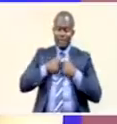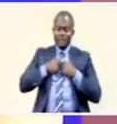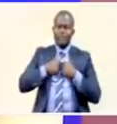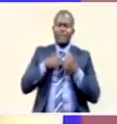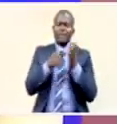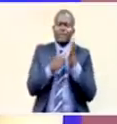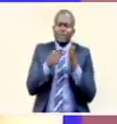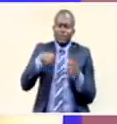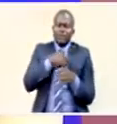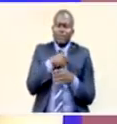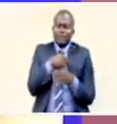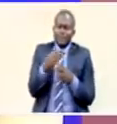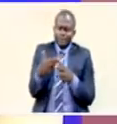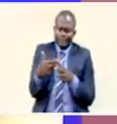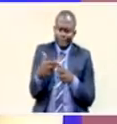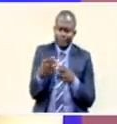ikibazo ubundi turakigerereye